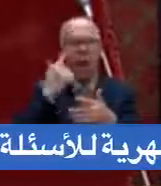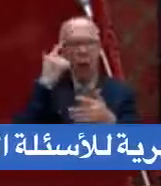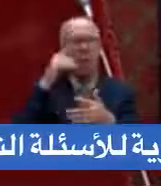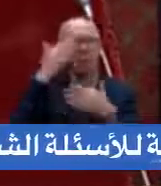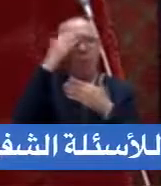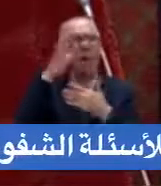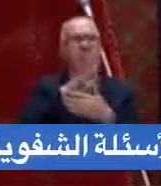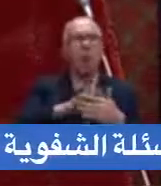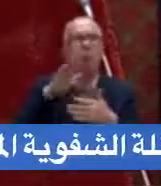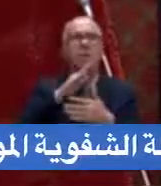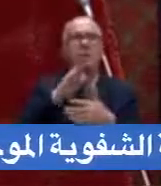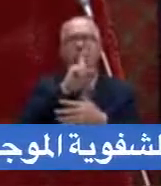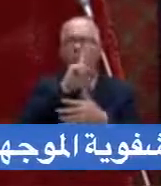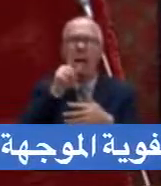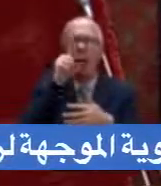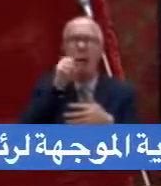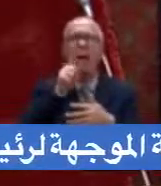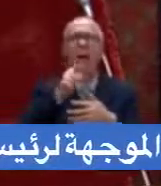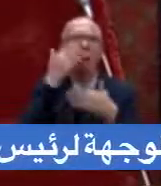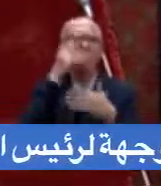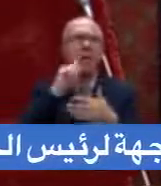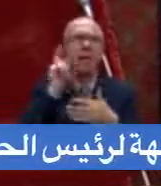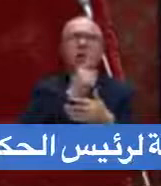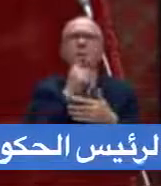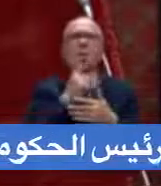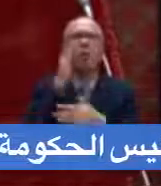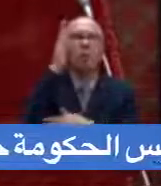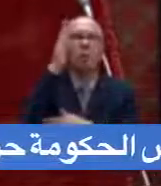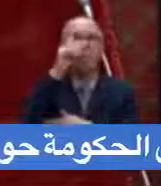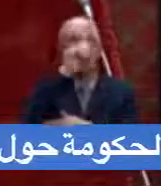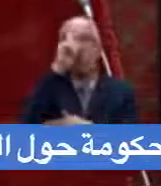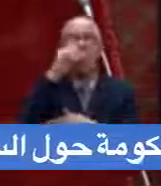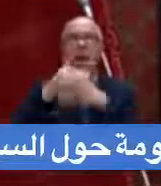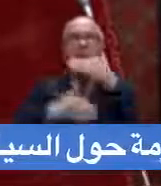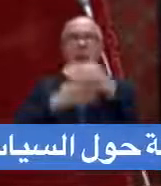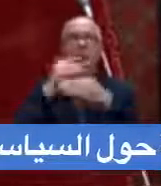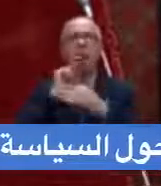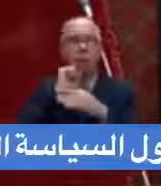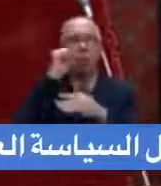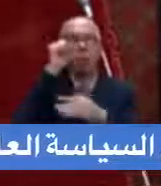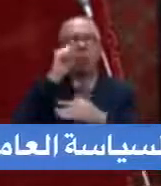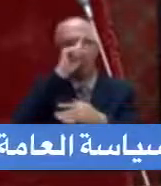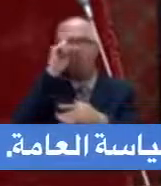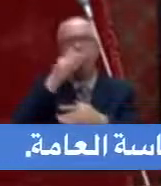جلاله الملك، ثقه في بلدنا، ثقه في المستقبل. ان شاء الله ان نخرج منتصرين في هذه المعركه. شكرا